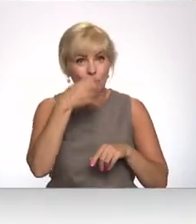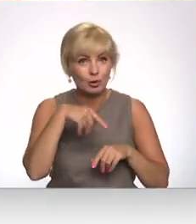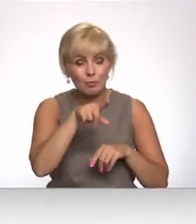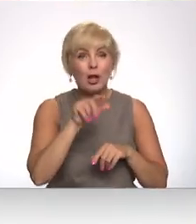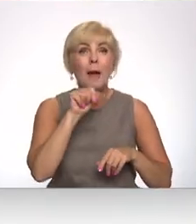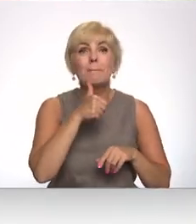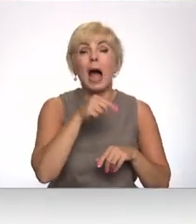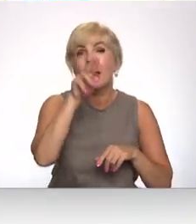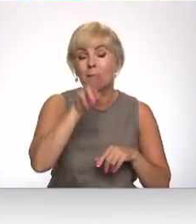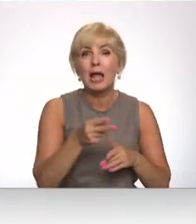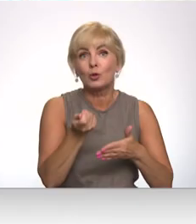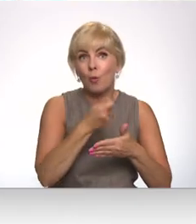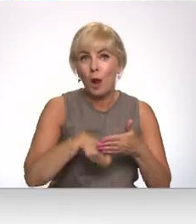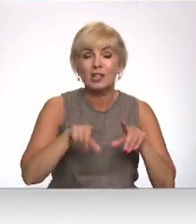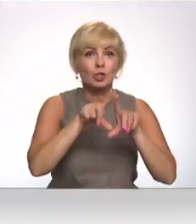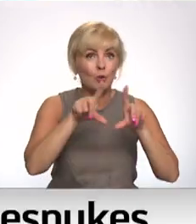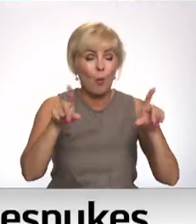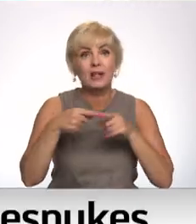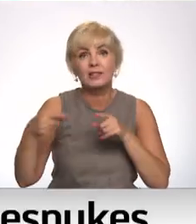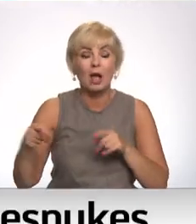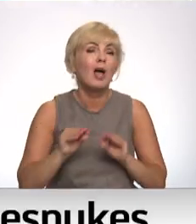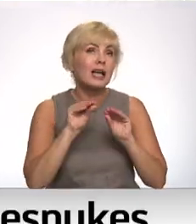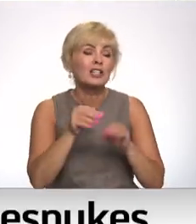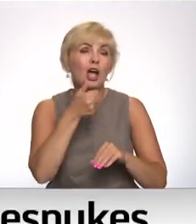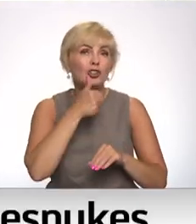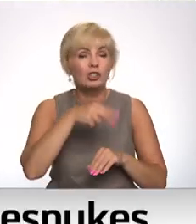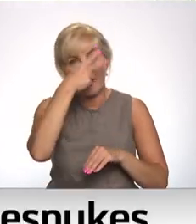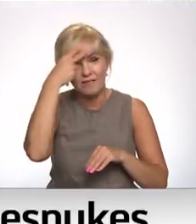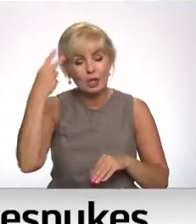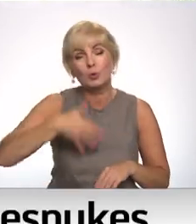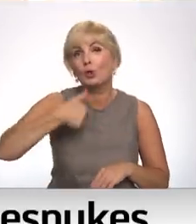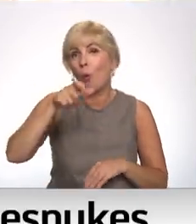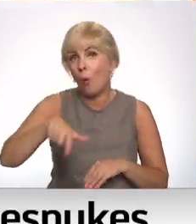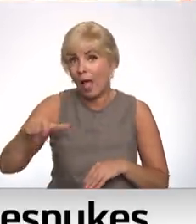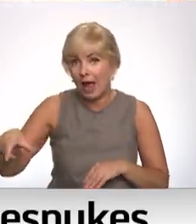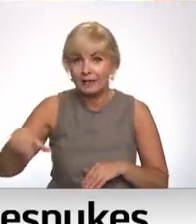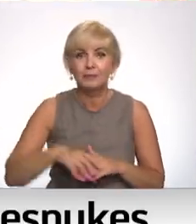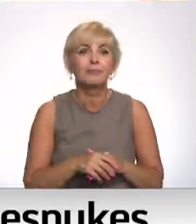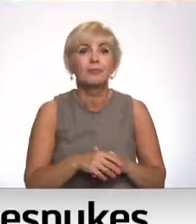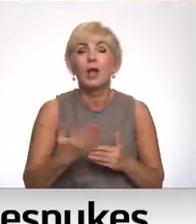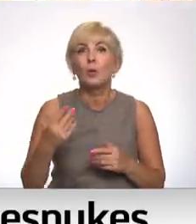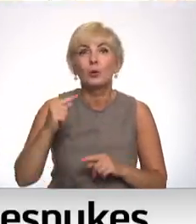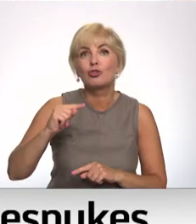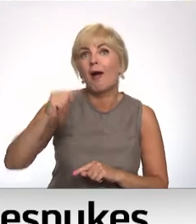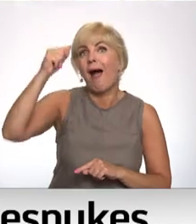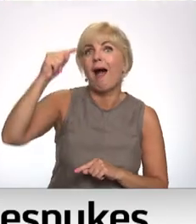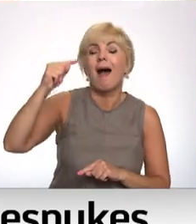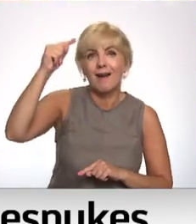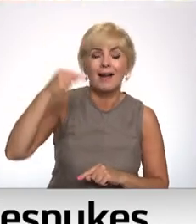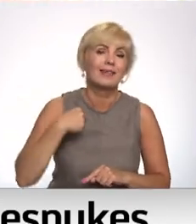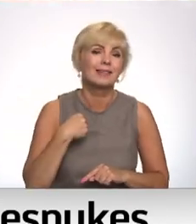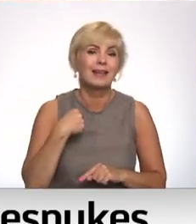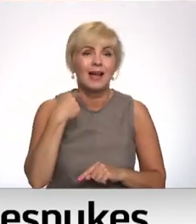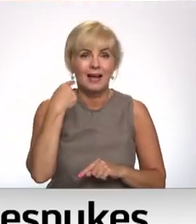maija mēnesī noslēdzot skolas sezonu stādījuši Īkšķeles vidusskolas skolēni. Kā kurš tad ir garāks?